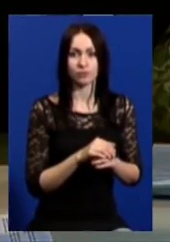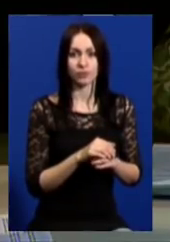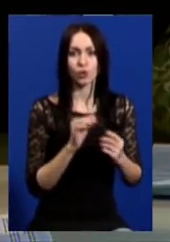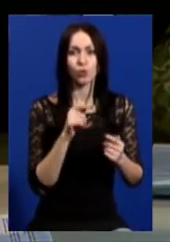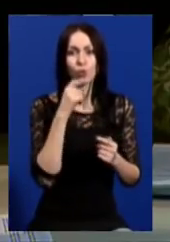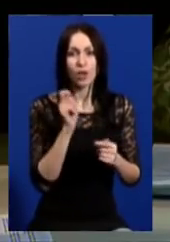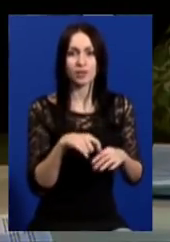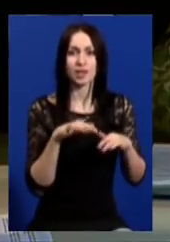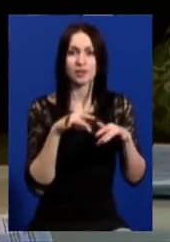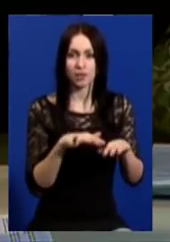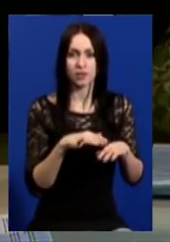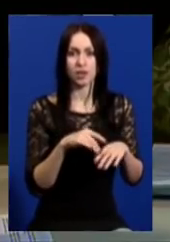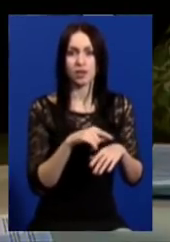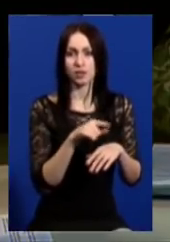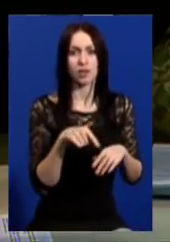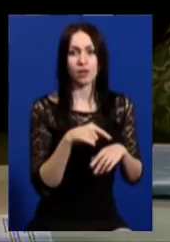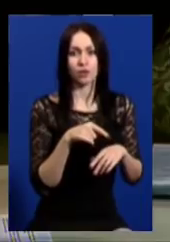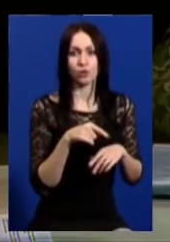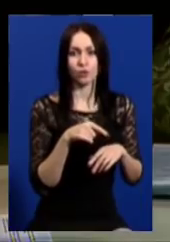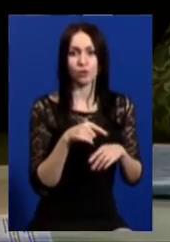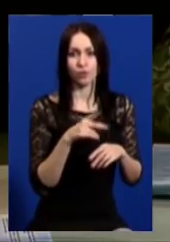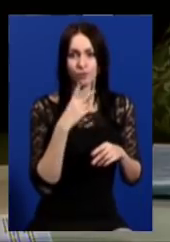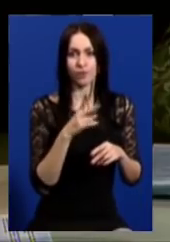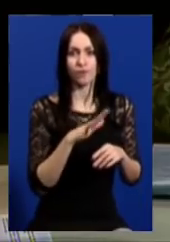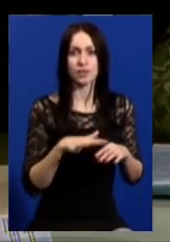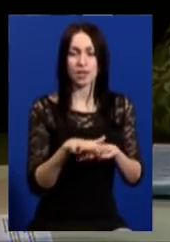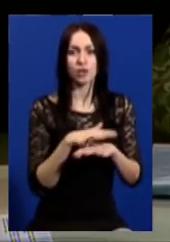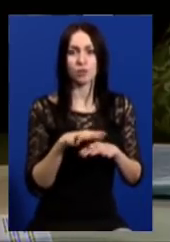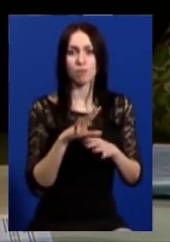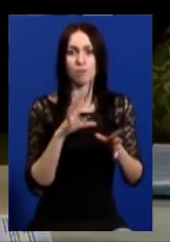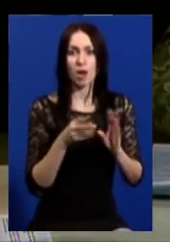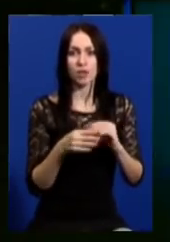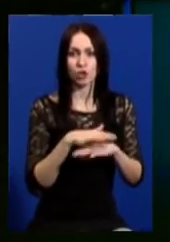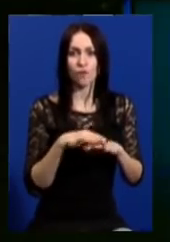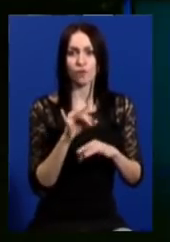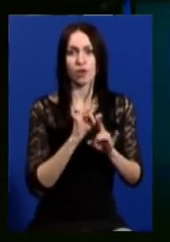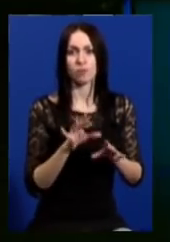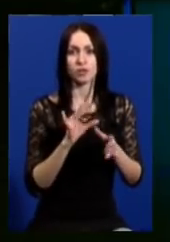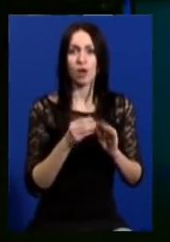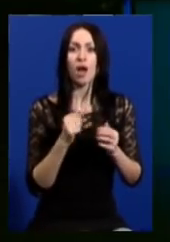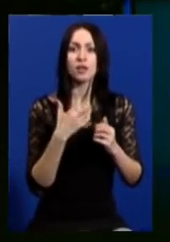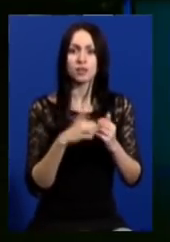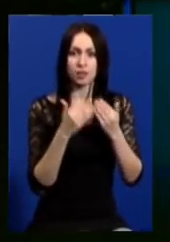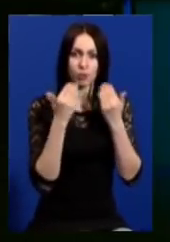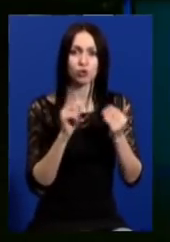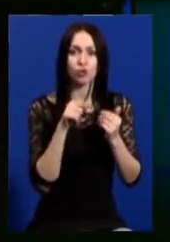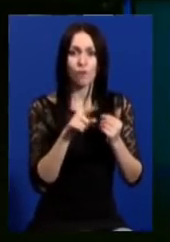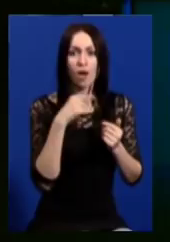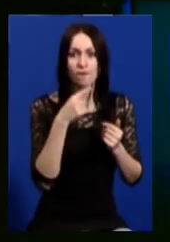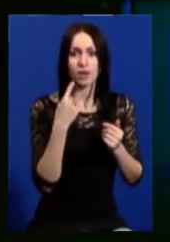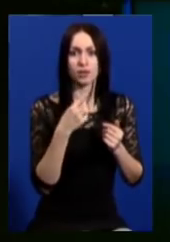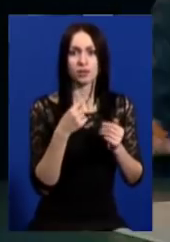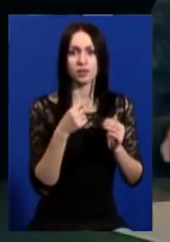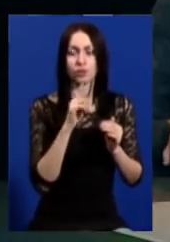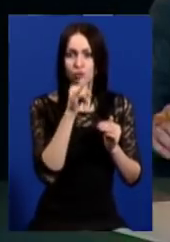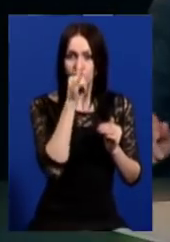протиукраїнської діяльності вони не ввели в засобах масової інформації і інших аспектів. А от серед останніх, те, що ви кажете, 8 не